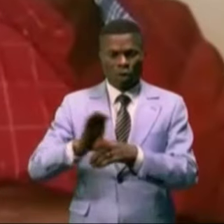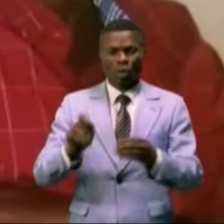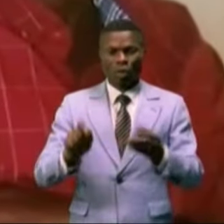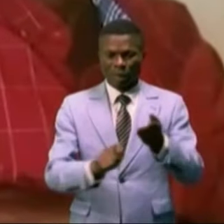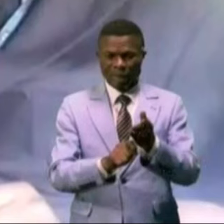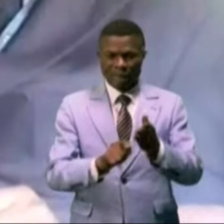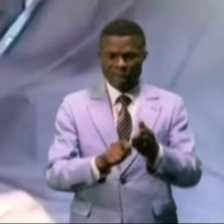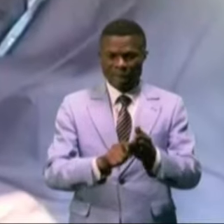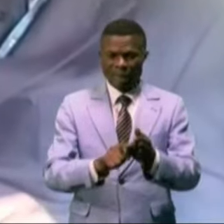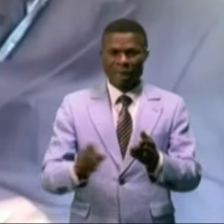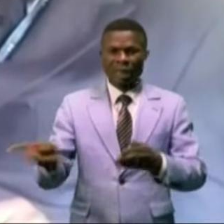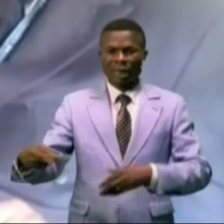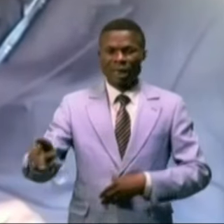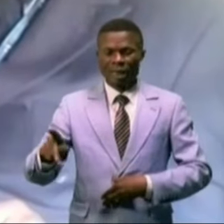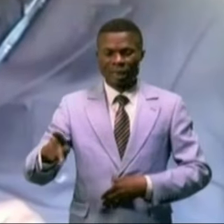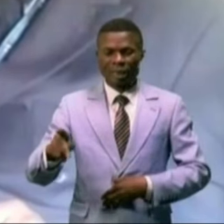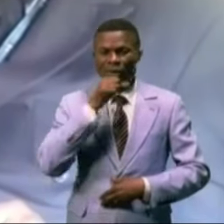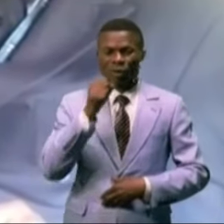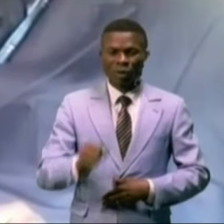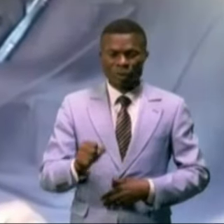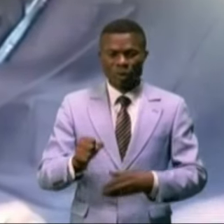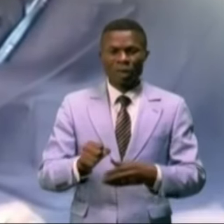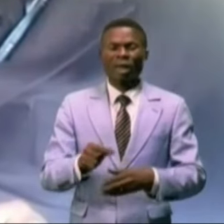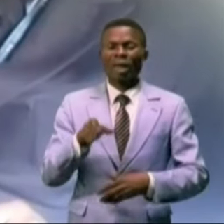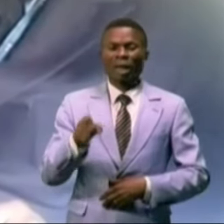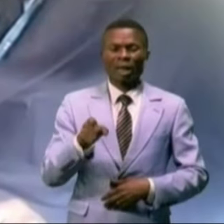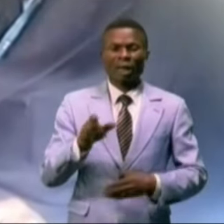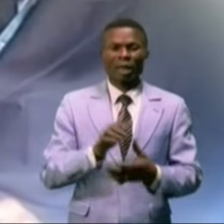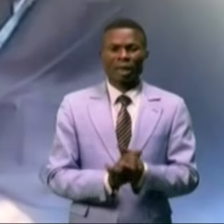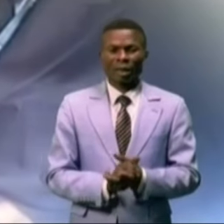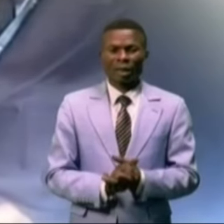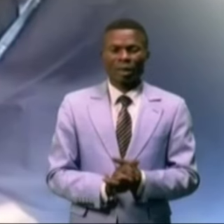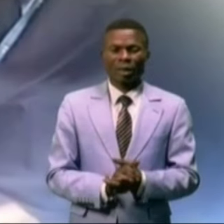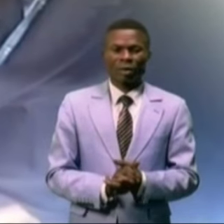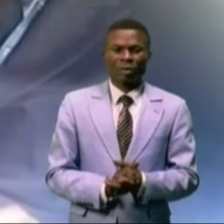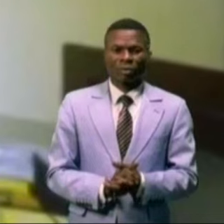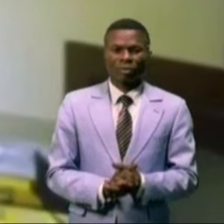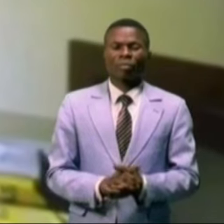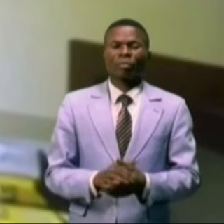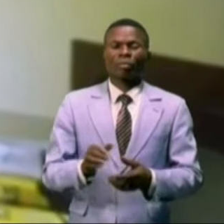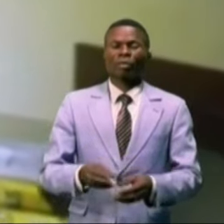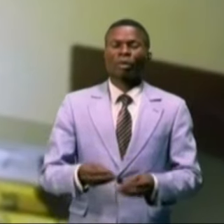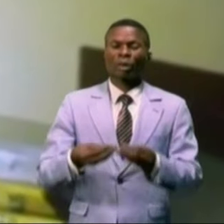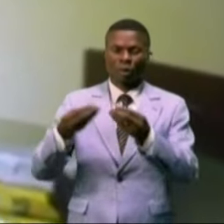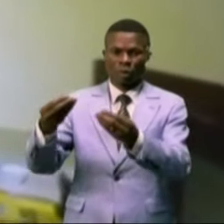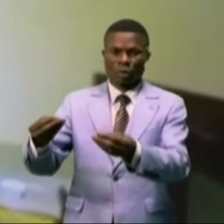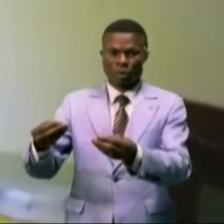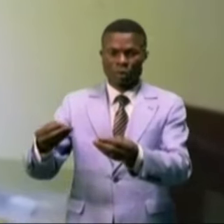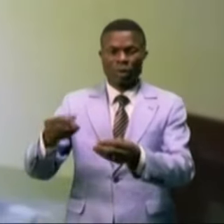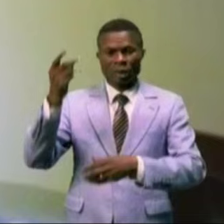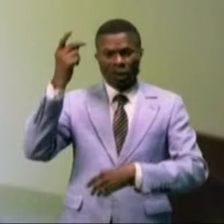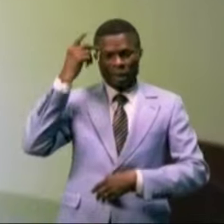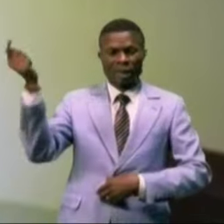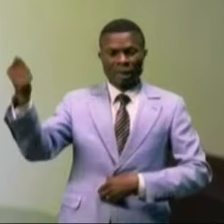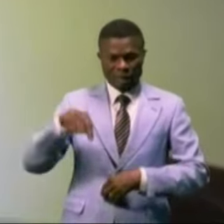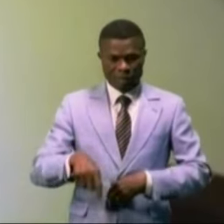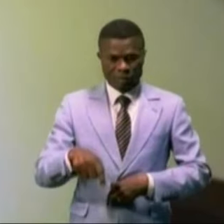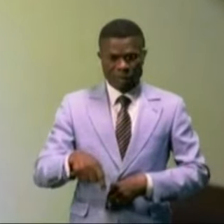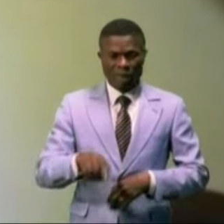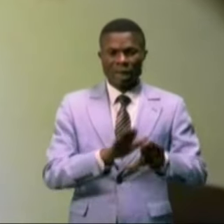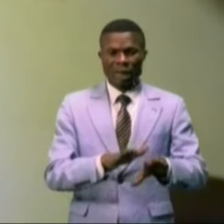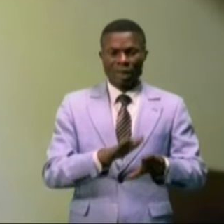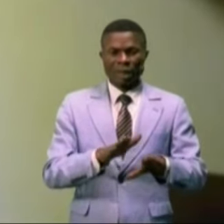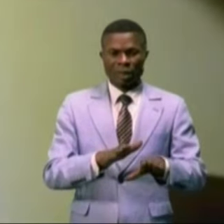Le directeur provincial sortant, M. Thierry Moutelesi Nzundu, est mis à la disposition de Kinshasa en attendant